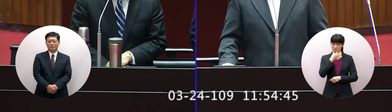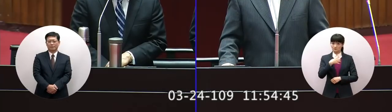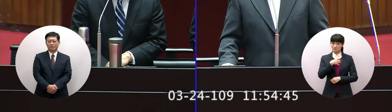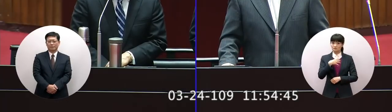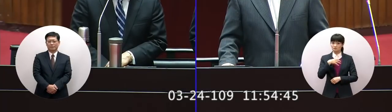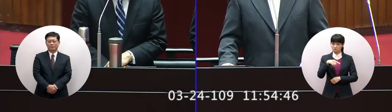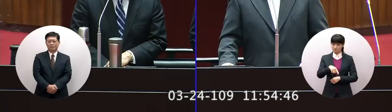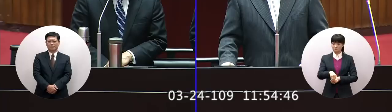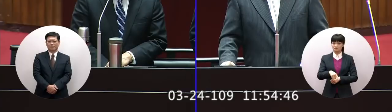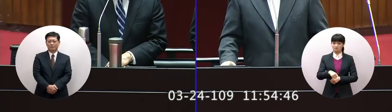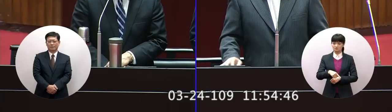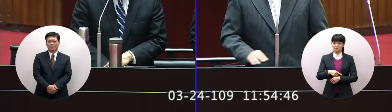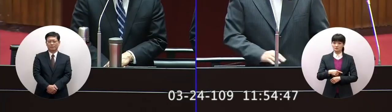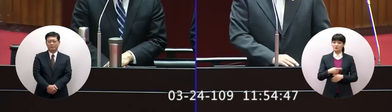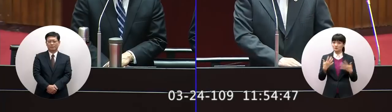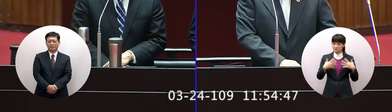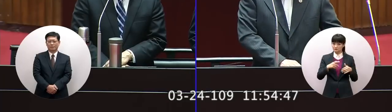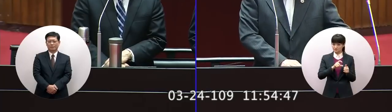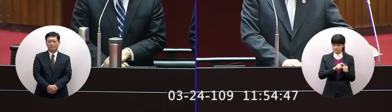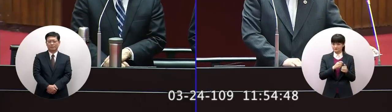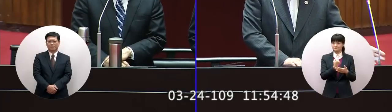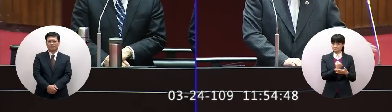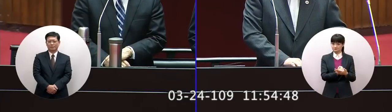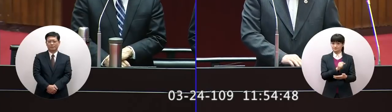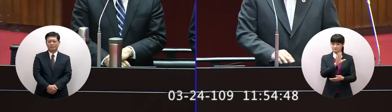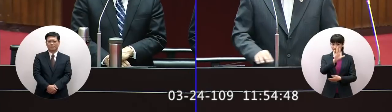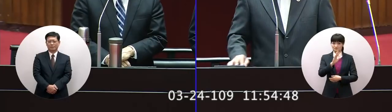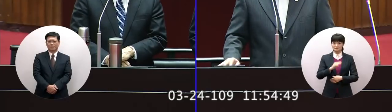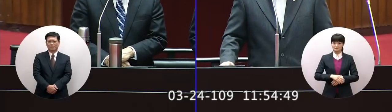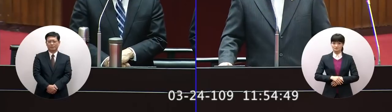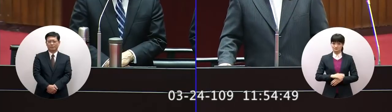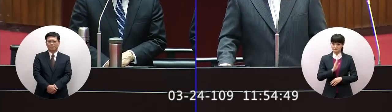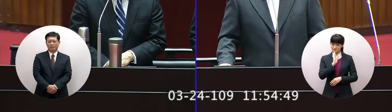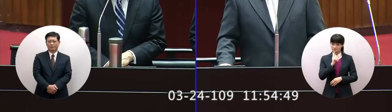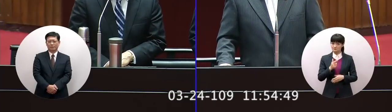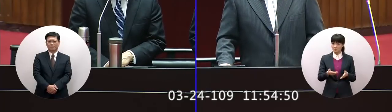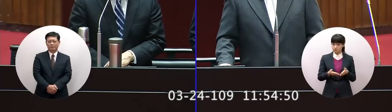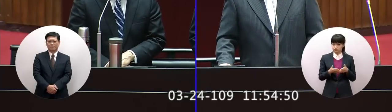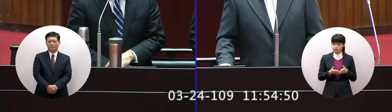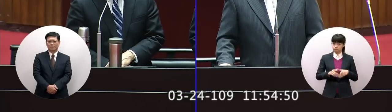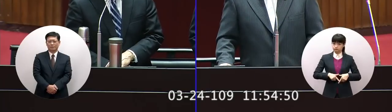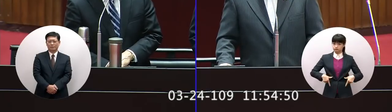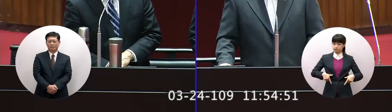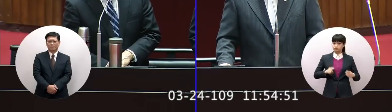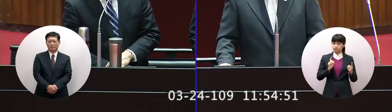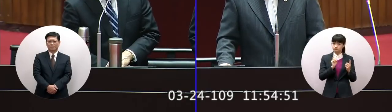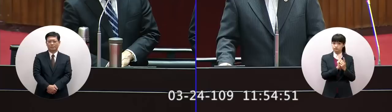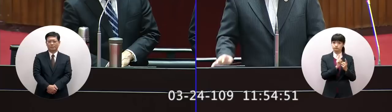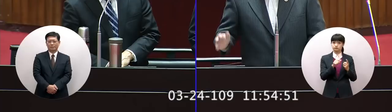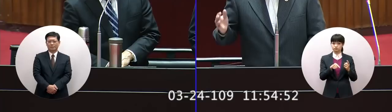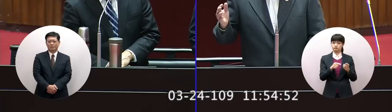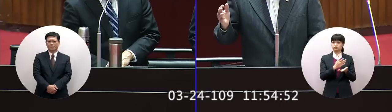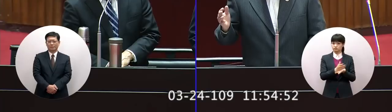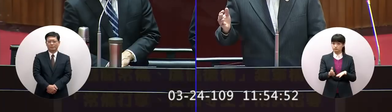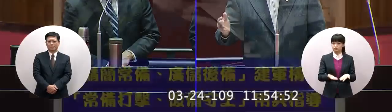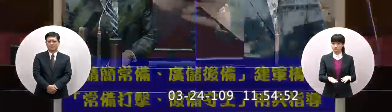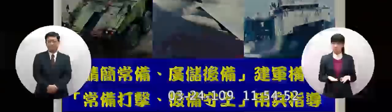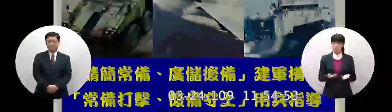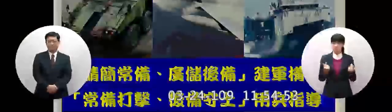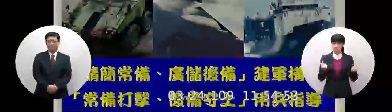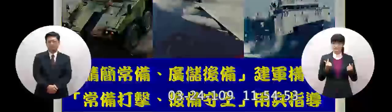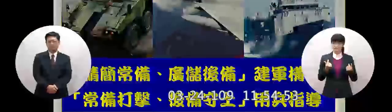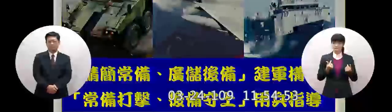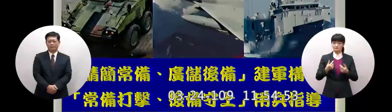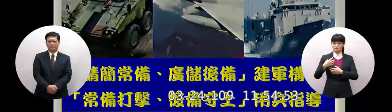实的问题。这些问题我们是不是要去面对？譬如说我们整个的